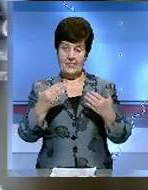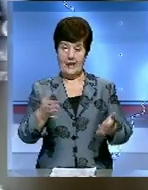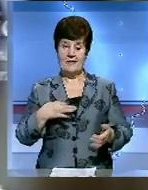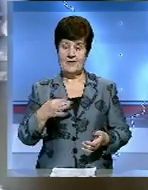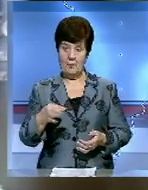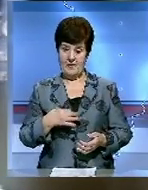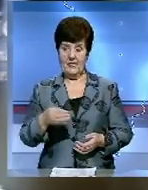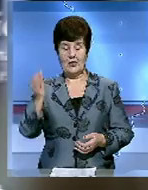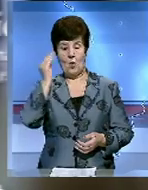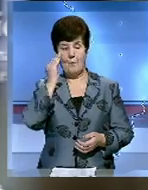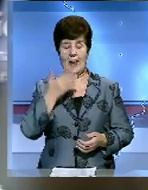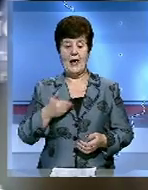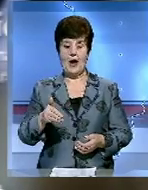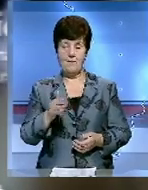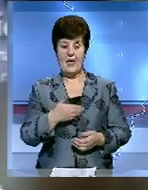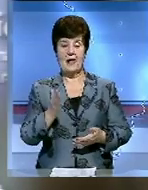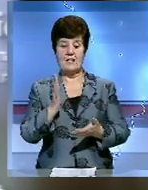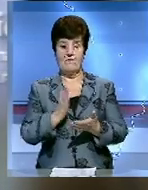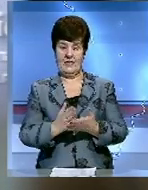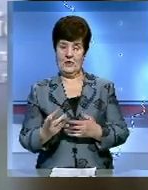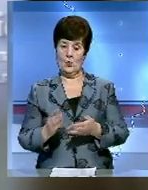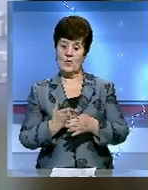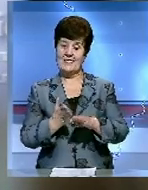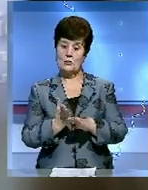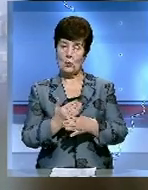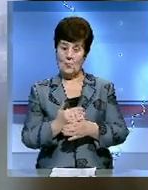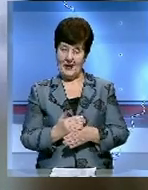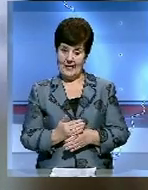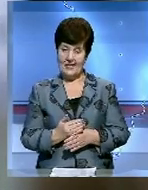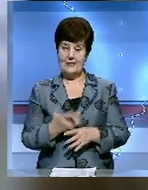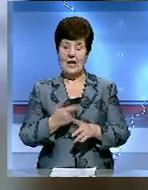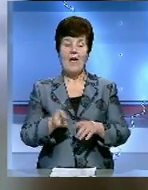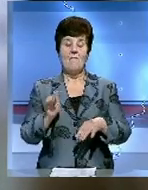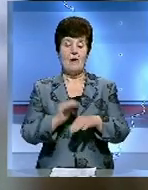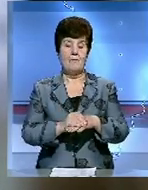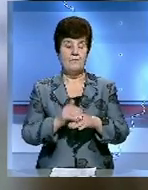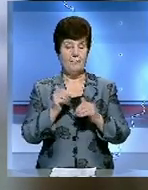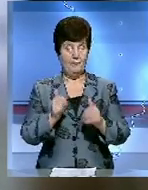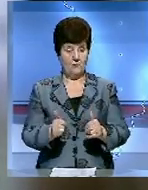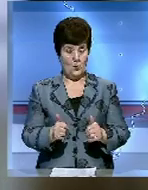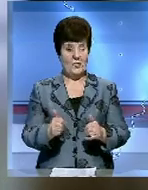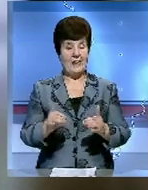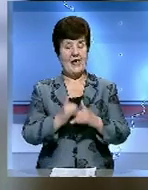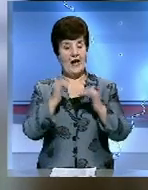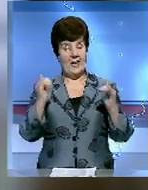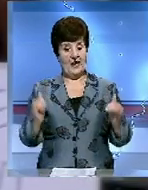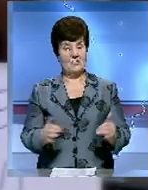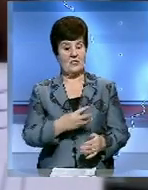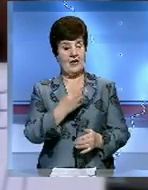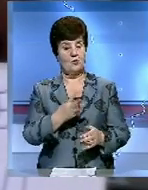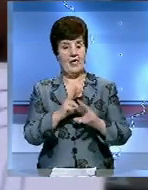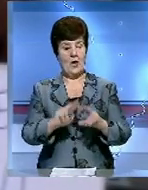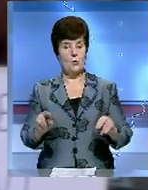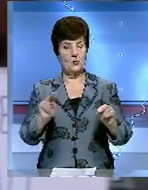mea, poate deveni un instrument și un mecanism foarte bun de creștere, dacă doriți, de educare a unei